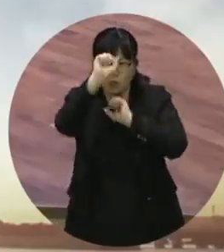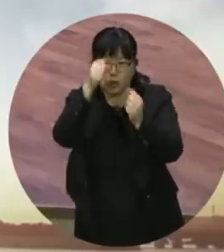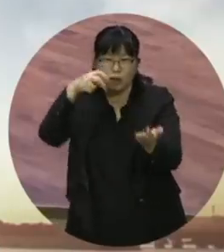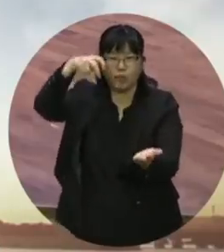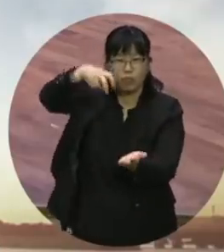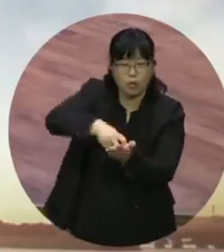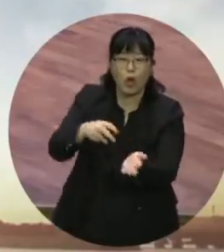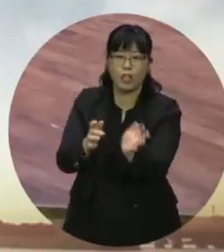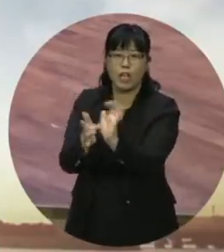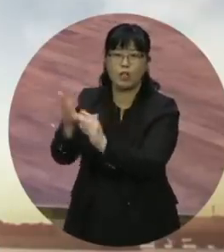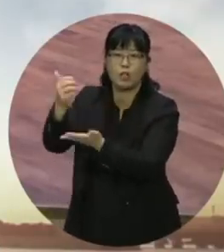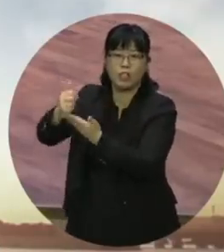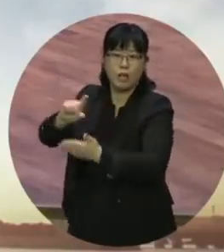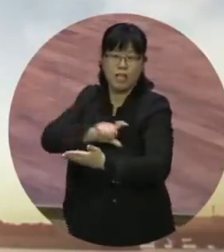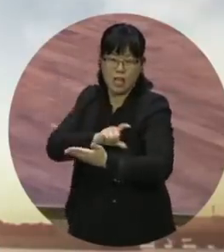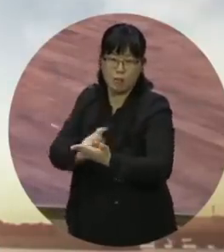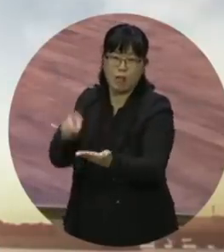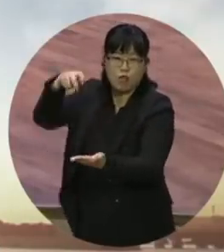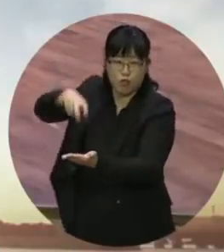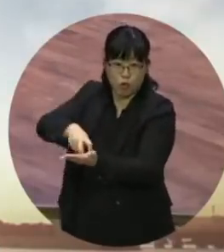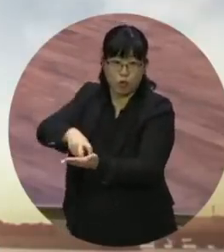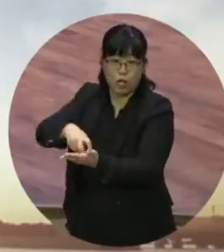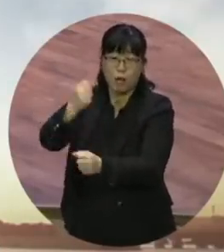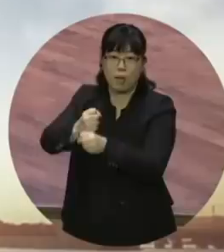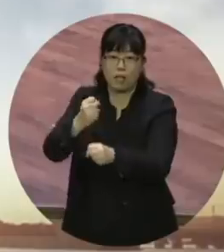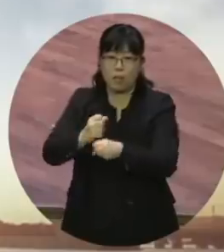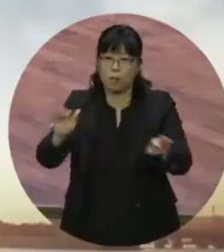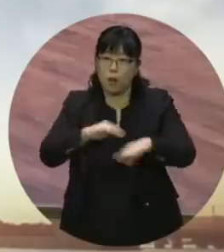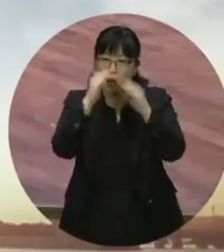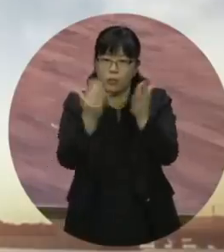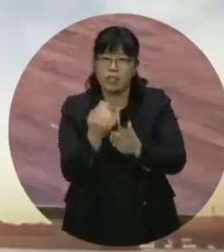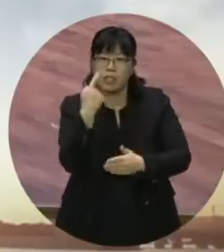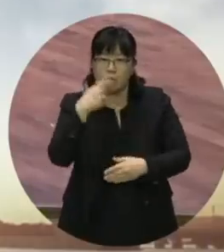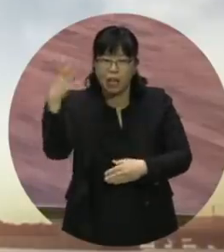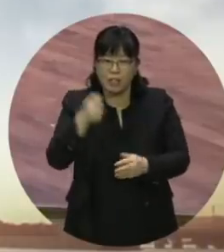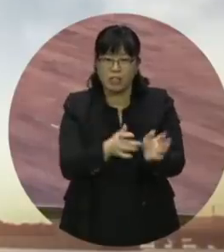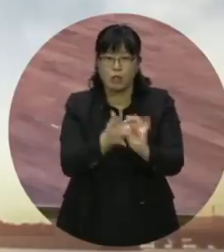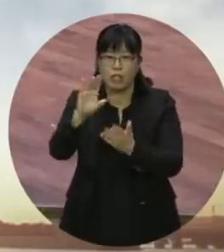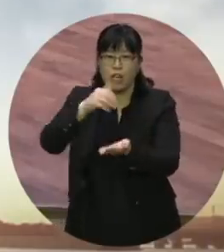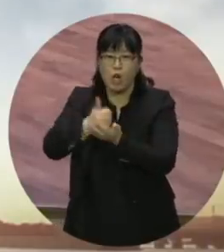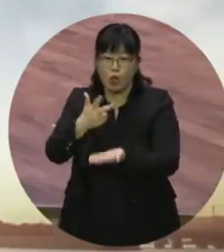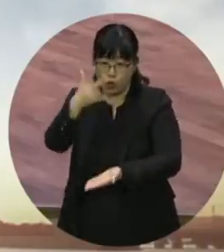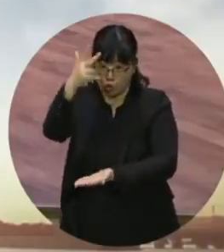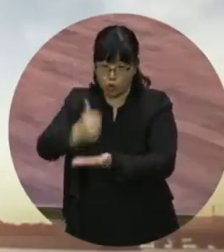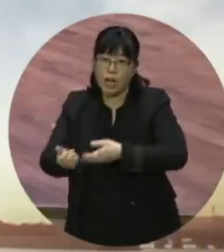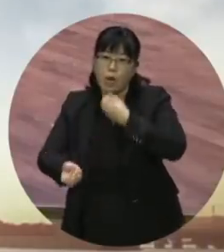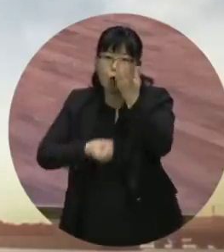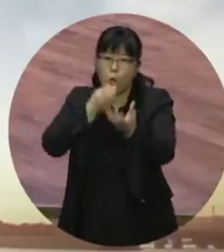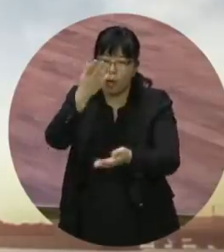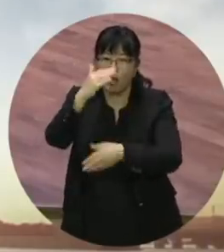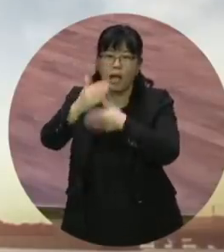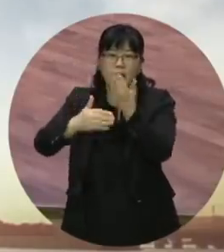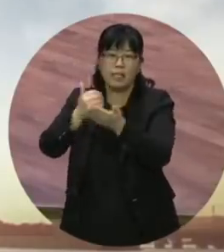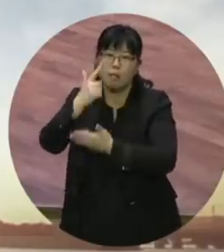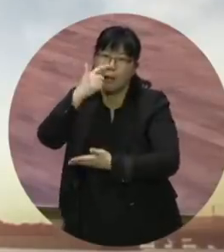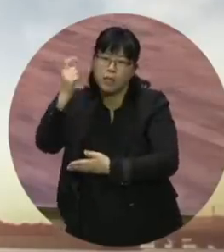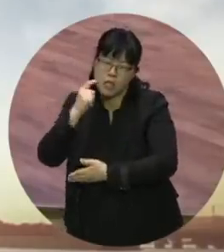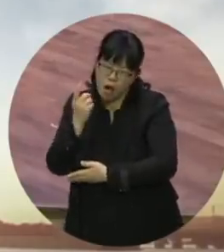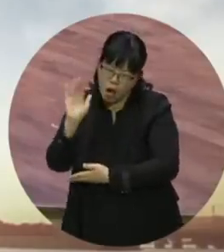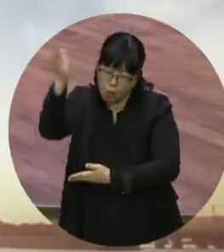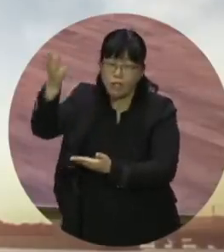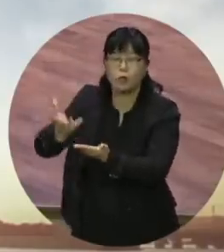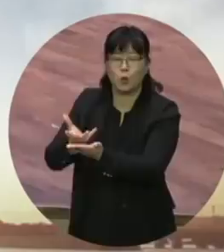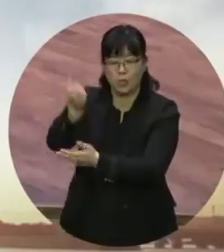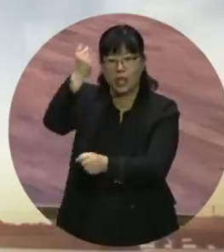이름을 굳게 하시고 모든 입으로 예수 그리스도를 주로 하시나요 하나님 아버지께 영광을